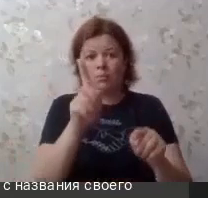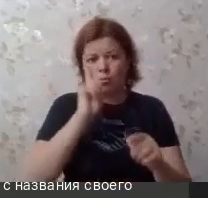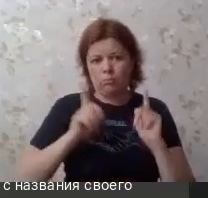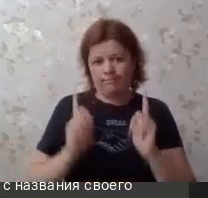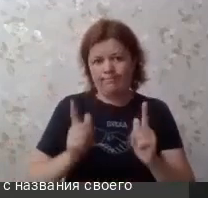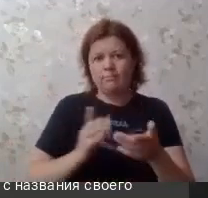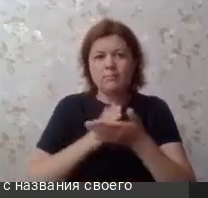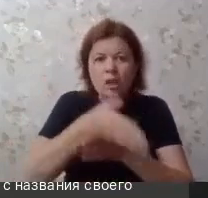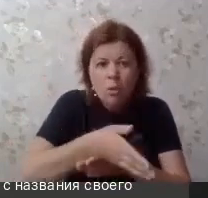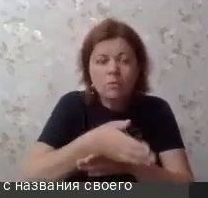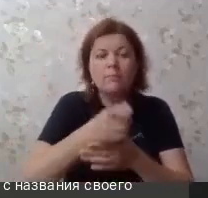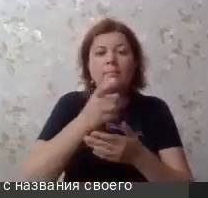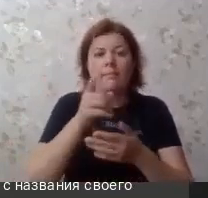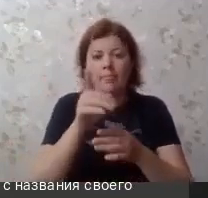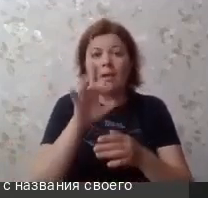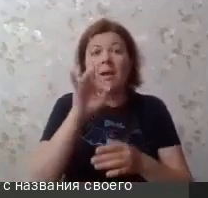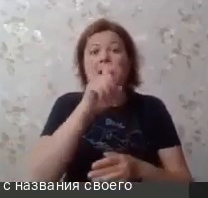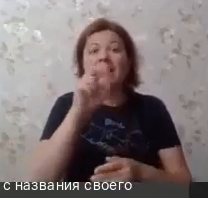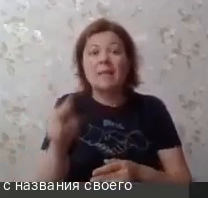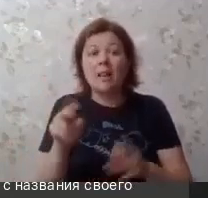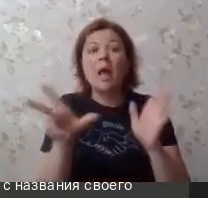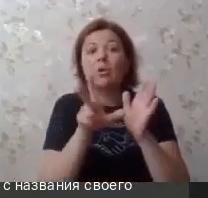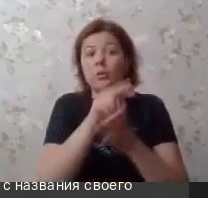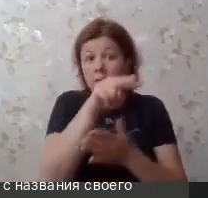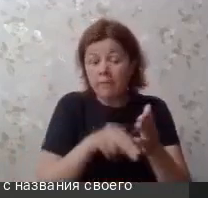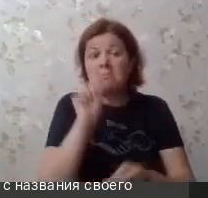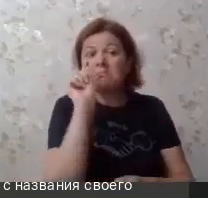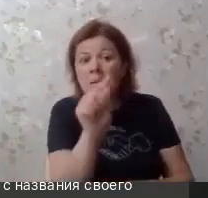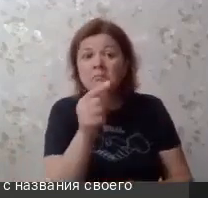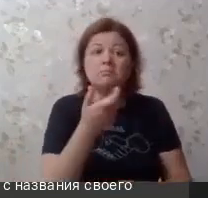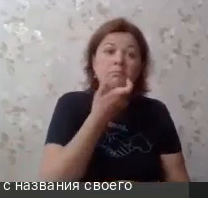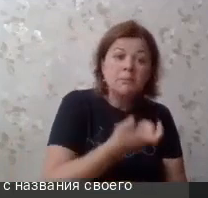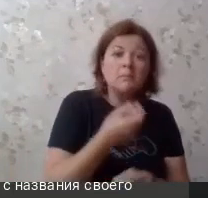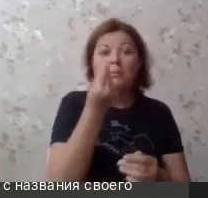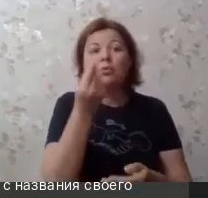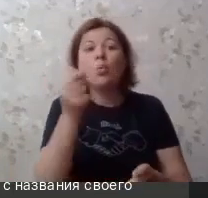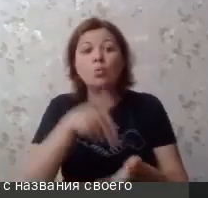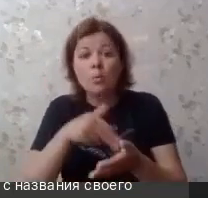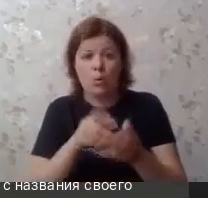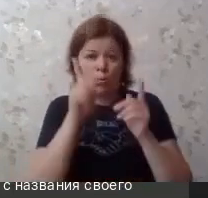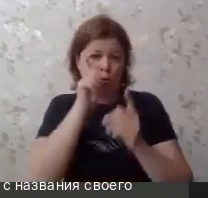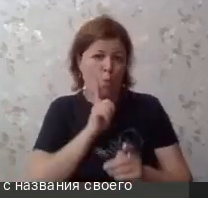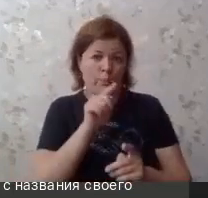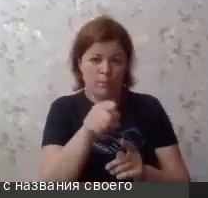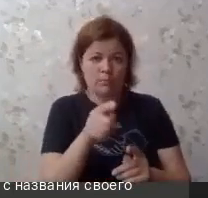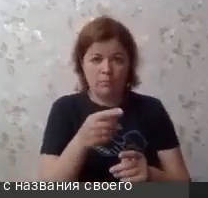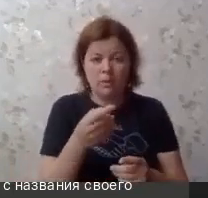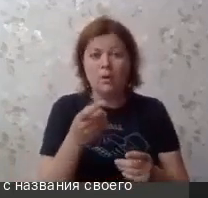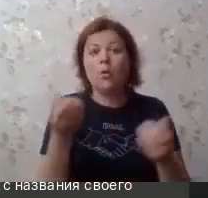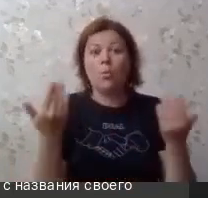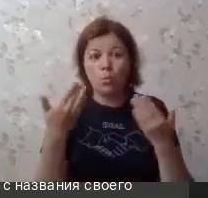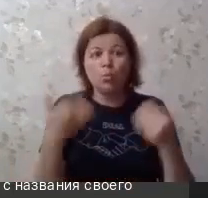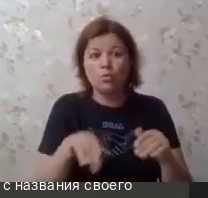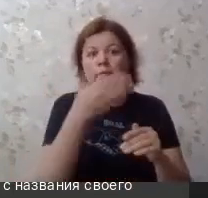этот раздел «Электронный сертификат», нажал на кнопку «Посмотреть», и, соответственно, вы уже знаете, сколько стоит ТСР в вашем